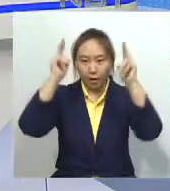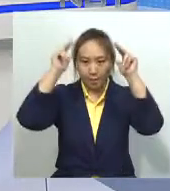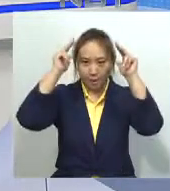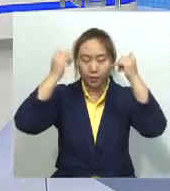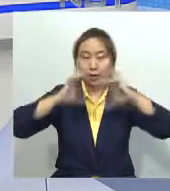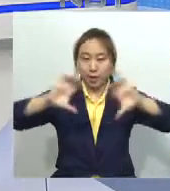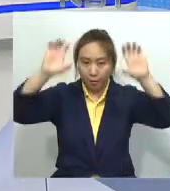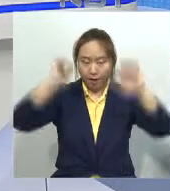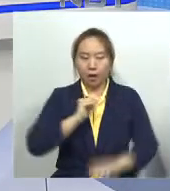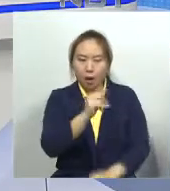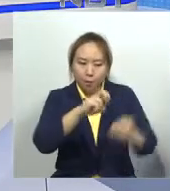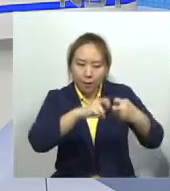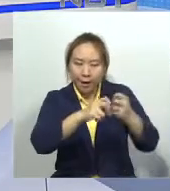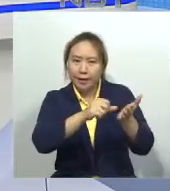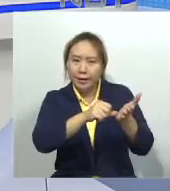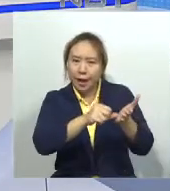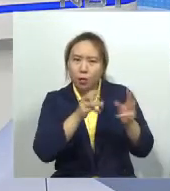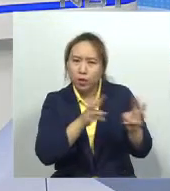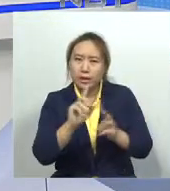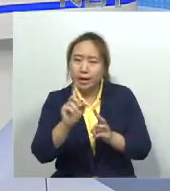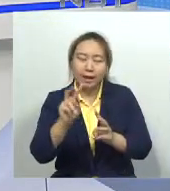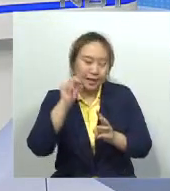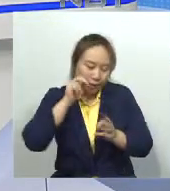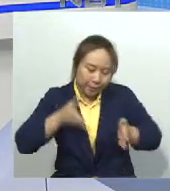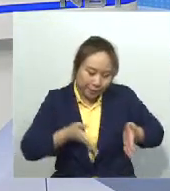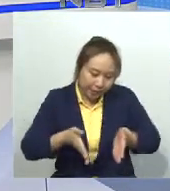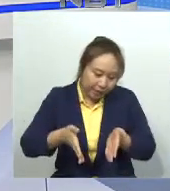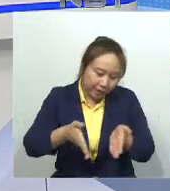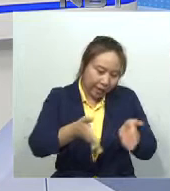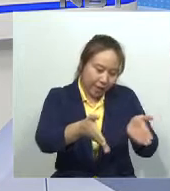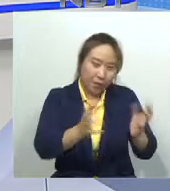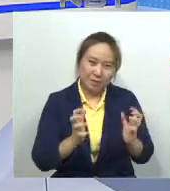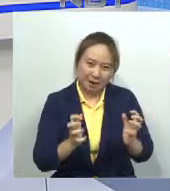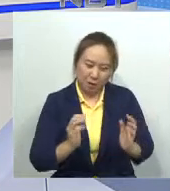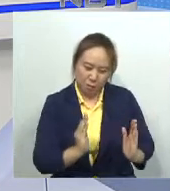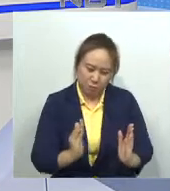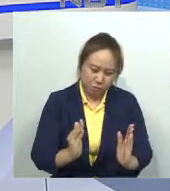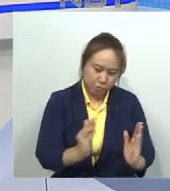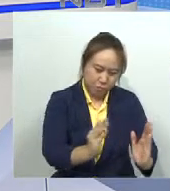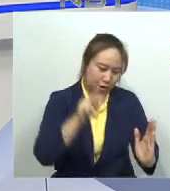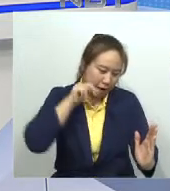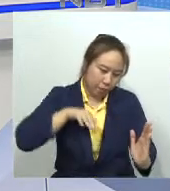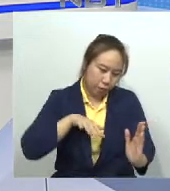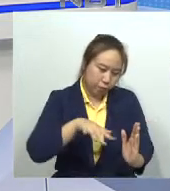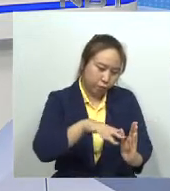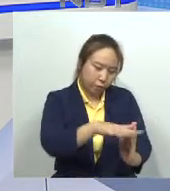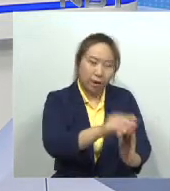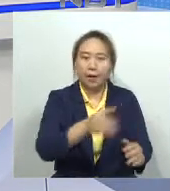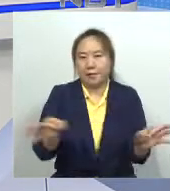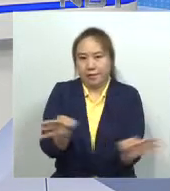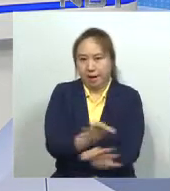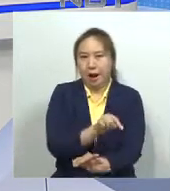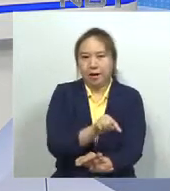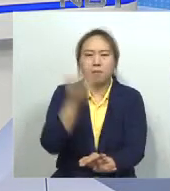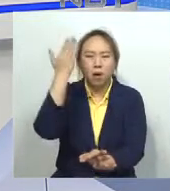ครับรัฐบาลได้เข้าไปแก้ปัญหาภัยแล้งด้วยการสร้างคลองส่งน้ำคอนกรีตเสริมเหล็กนะครับที่ตำบลแม่สุกจังหวัดลำปางทดแทนนะครับจากเดิม